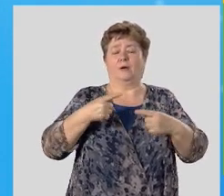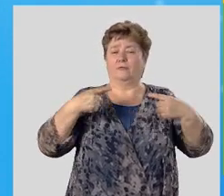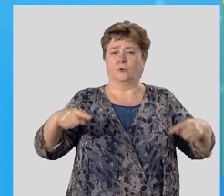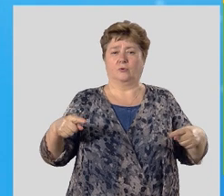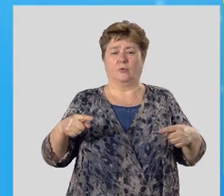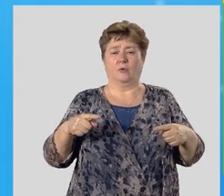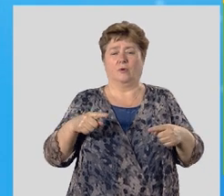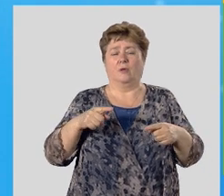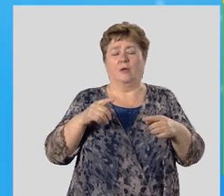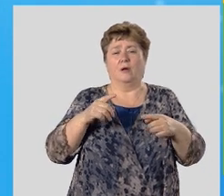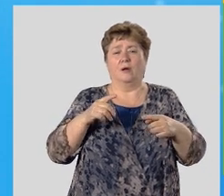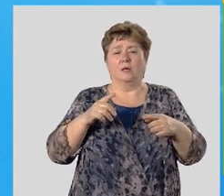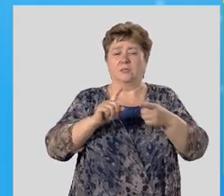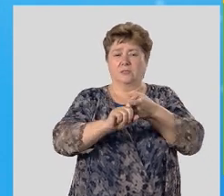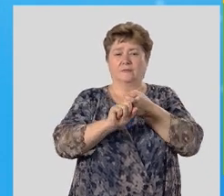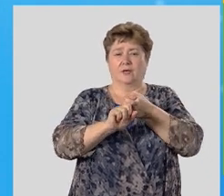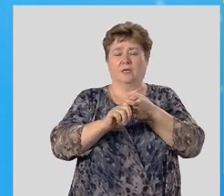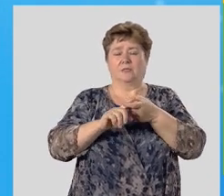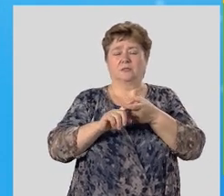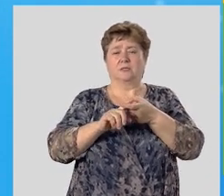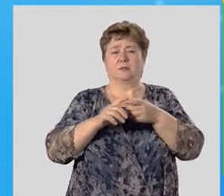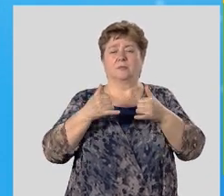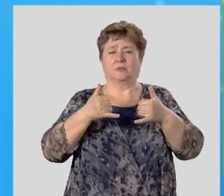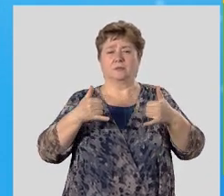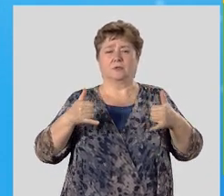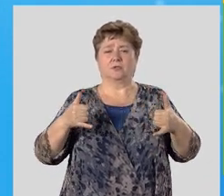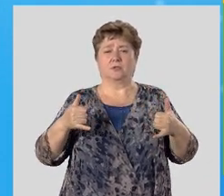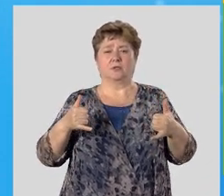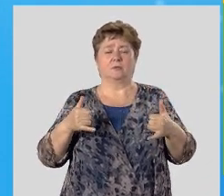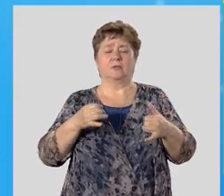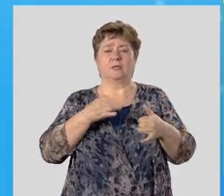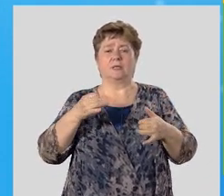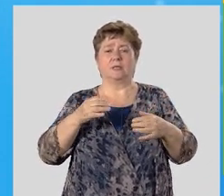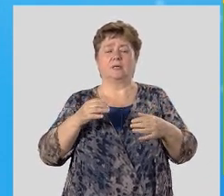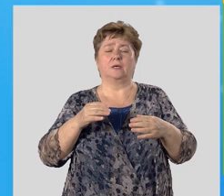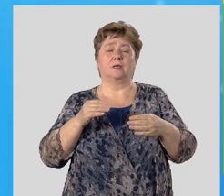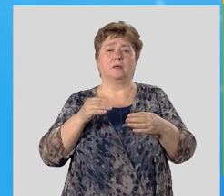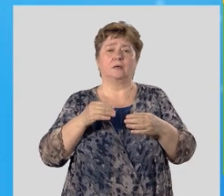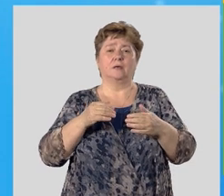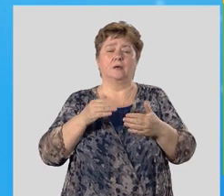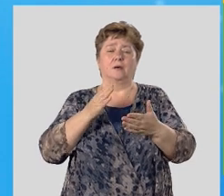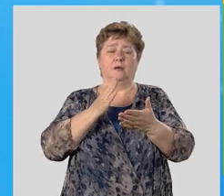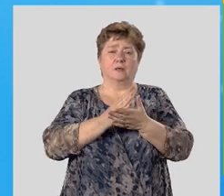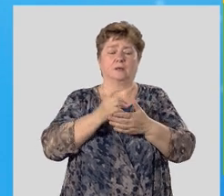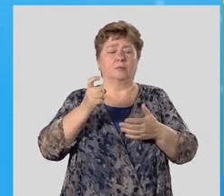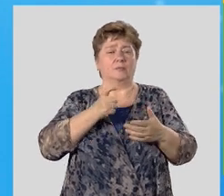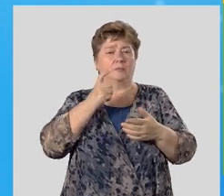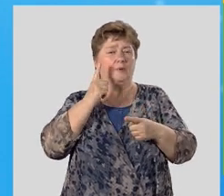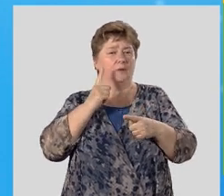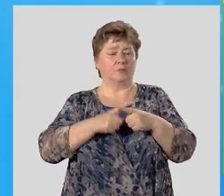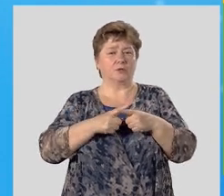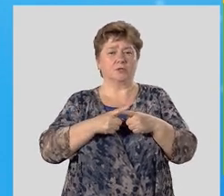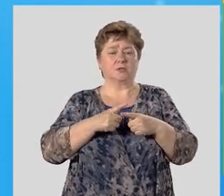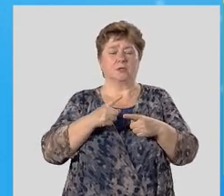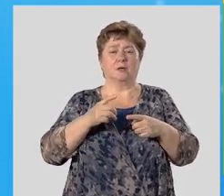Она непосредственно связана с размножением и обусловлена химическим строением